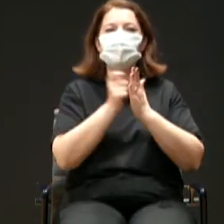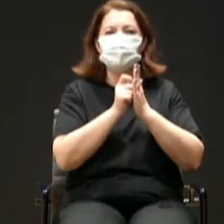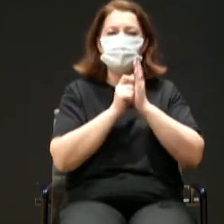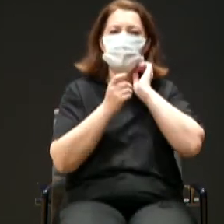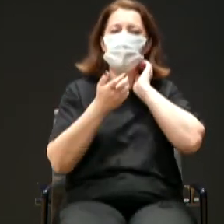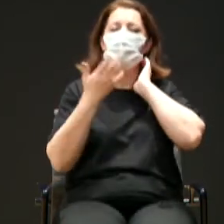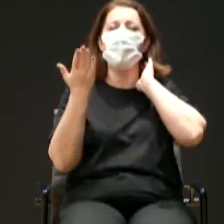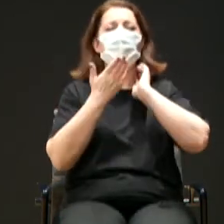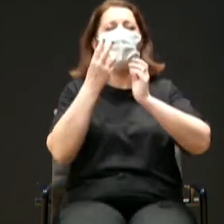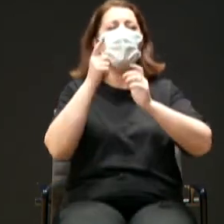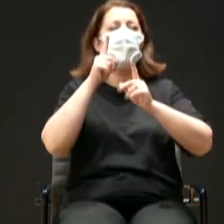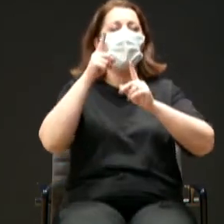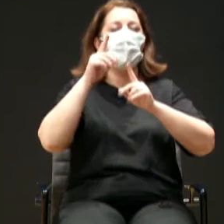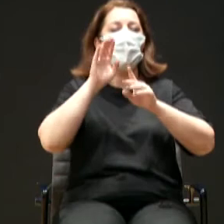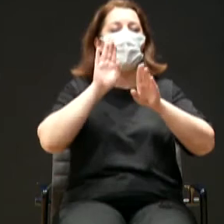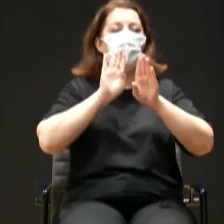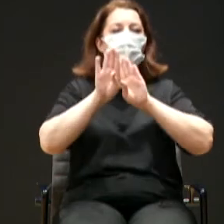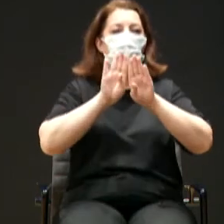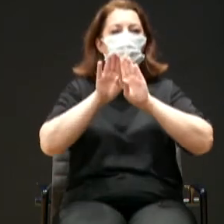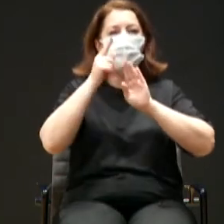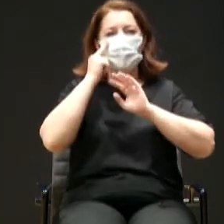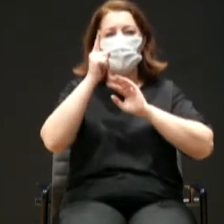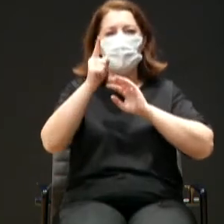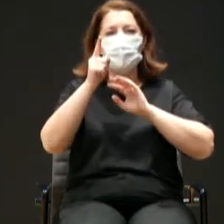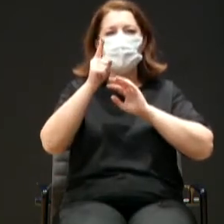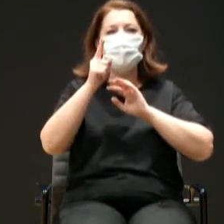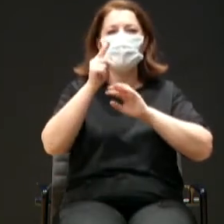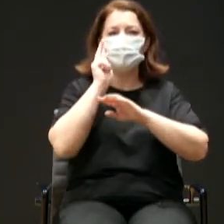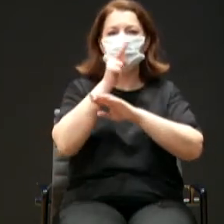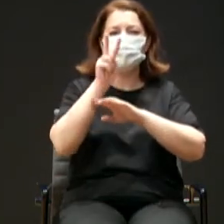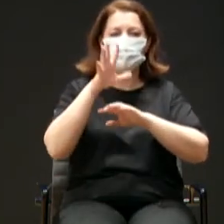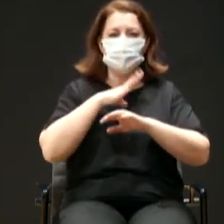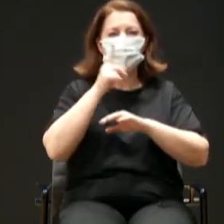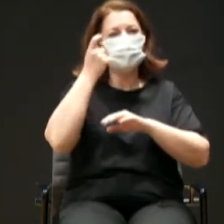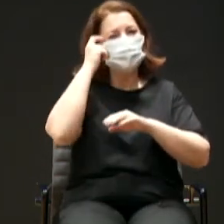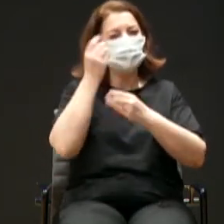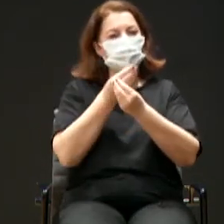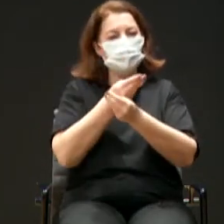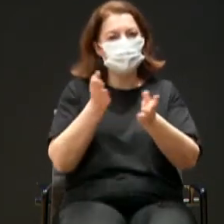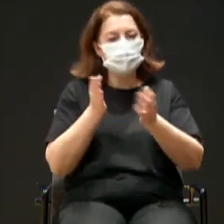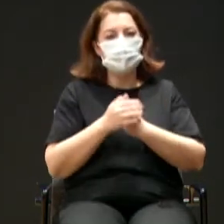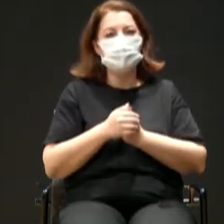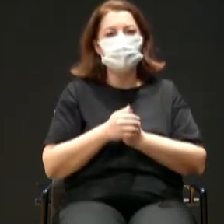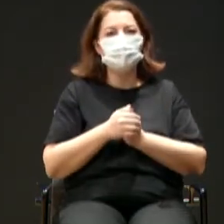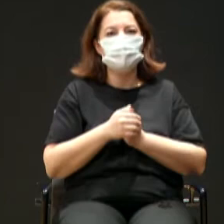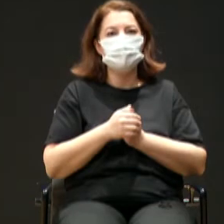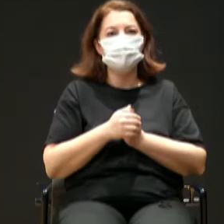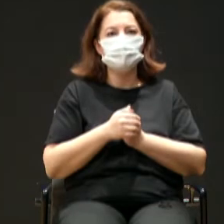Topkapı Sarayı'nda sergilenmektedir. Bir de bir bilgilendirme yapayım hem halkımızı hem meclisimizi.